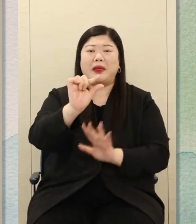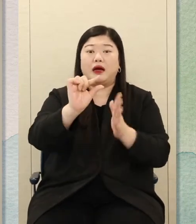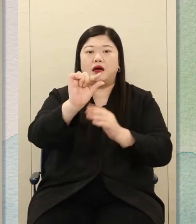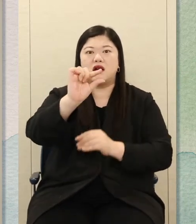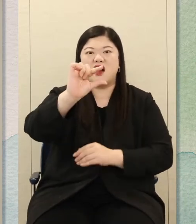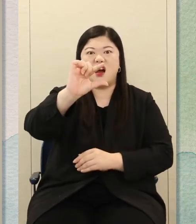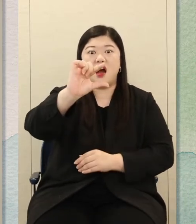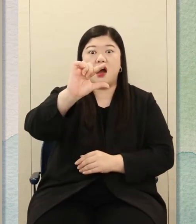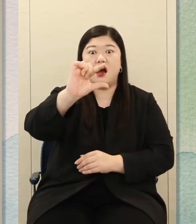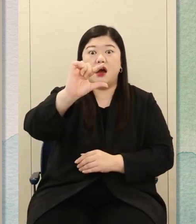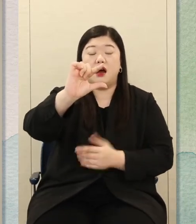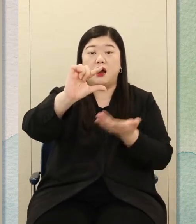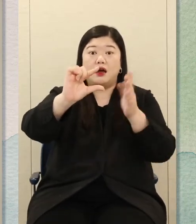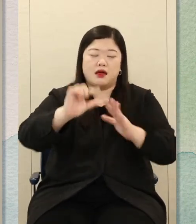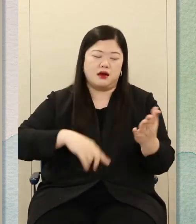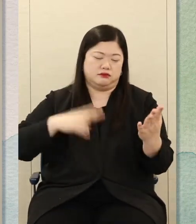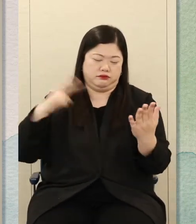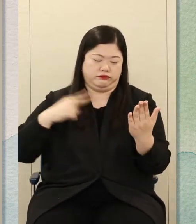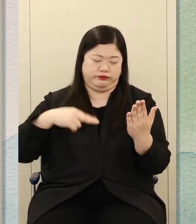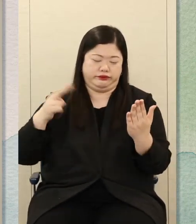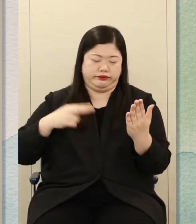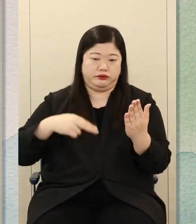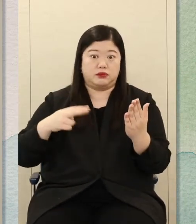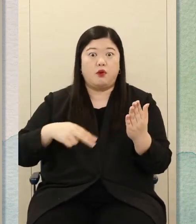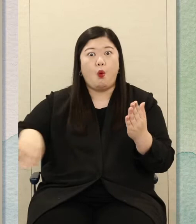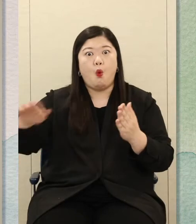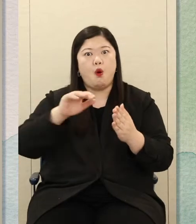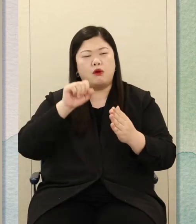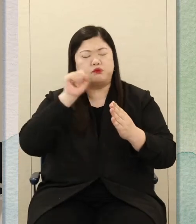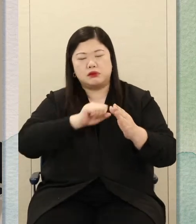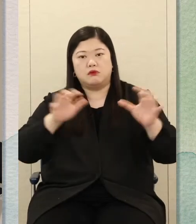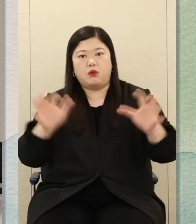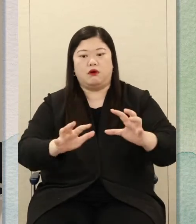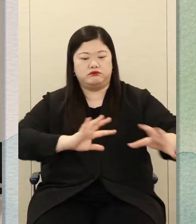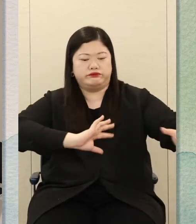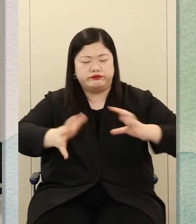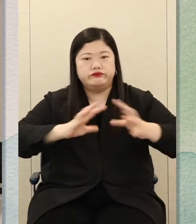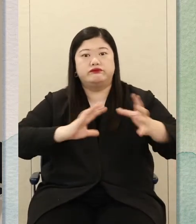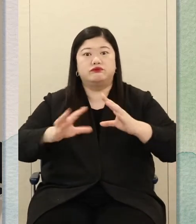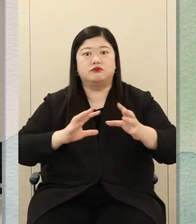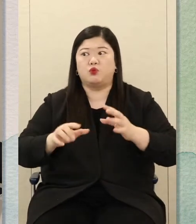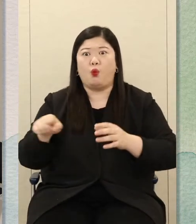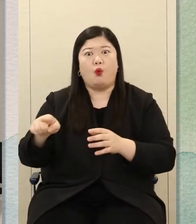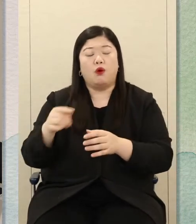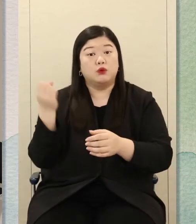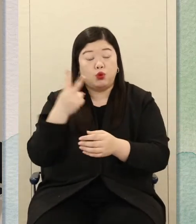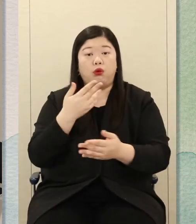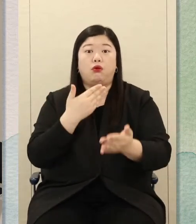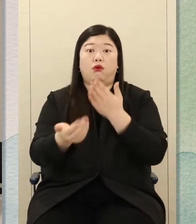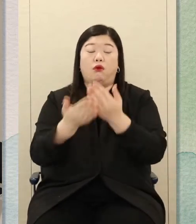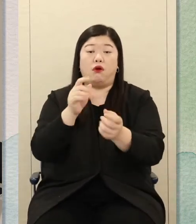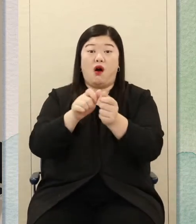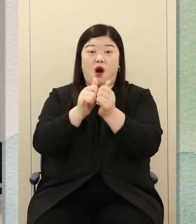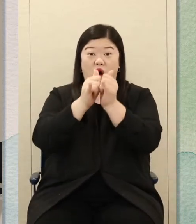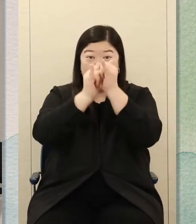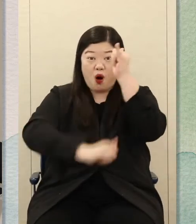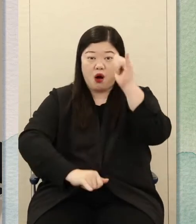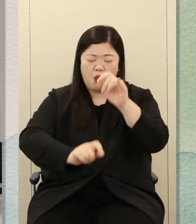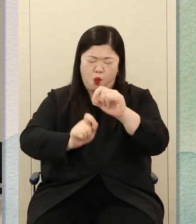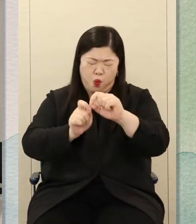하고 그 다음에 이제 내용 파악도 해서 이제 같이 읽을 것 같다. 멋있잖아요. 멋있는